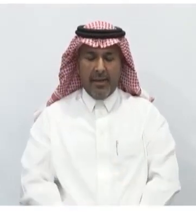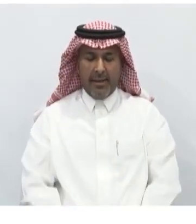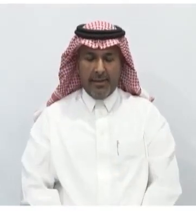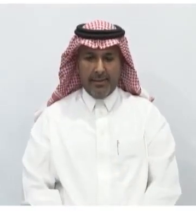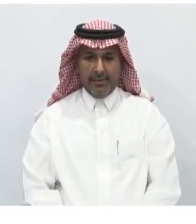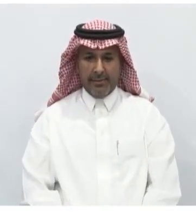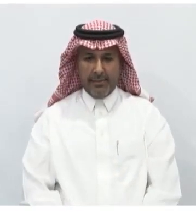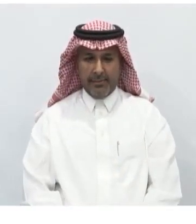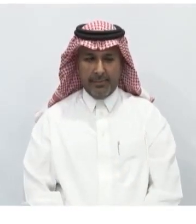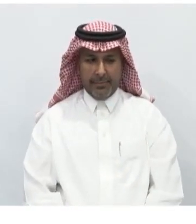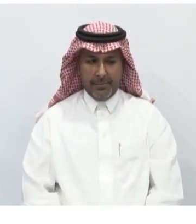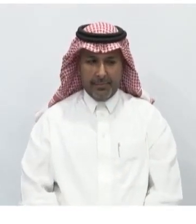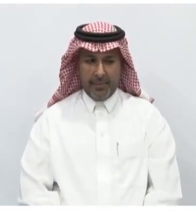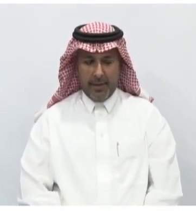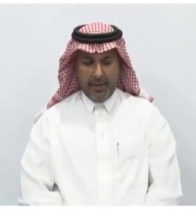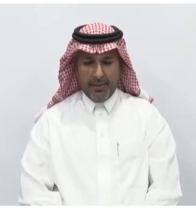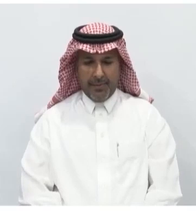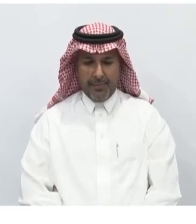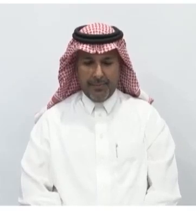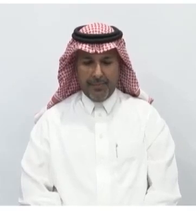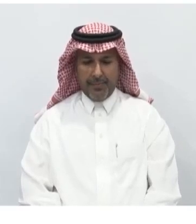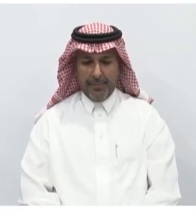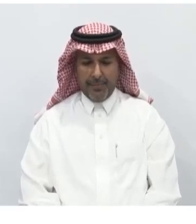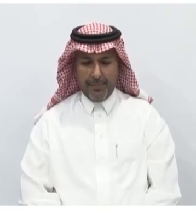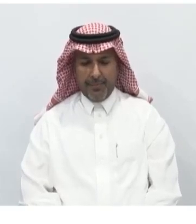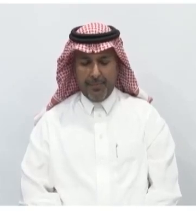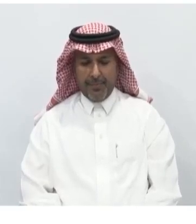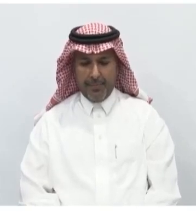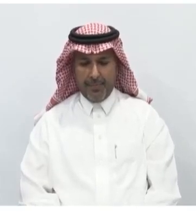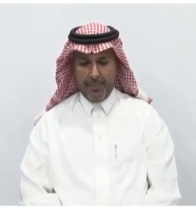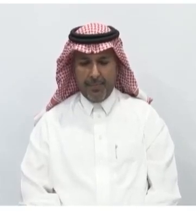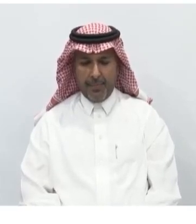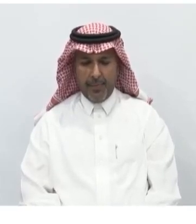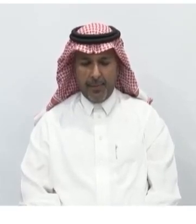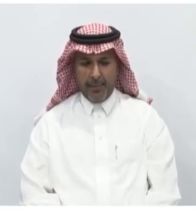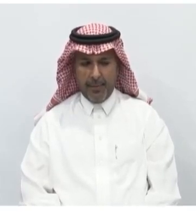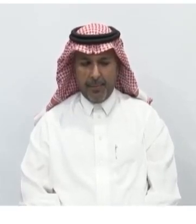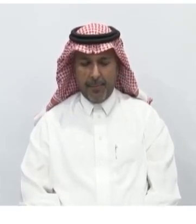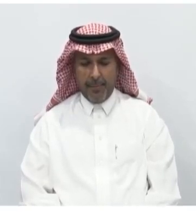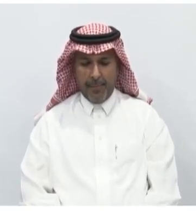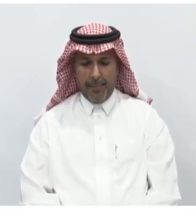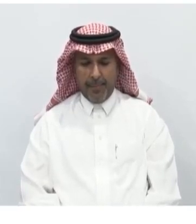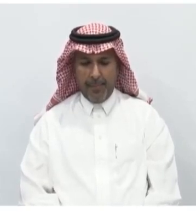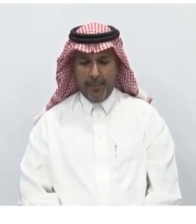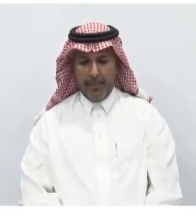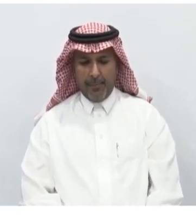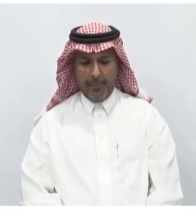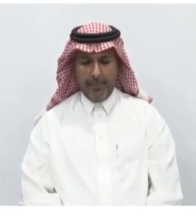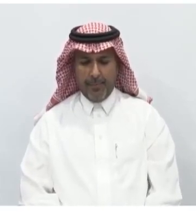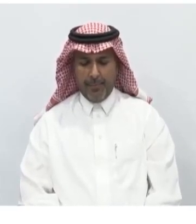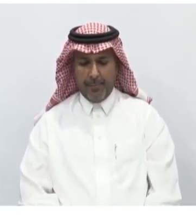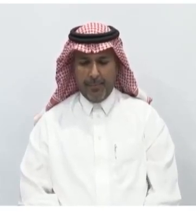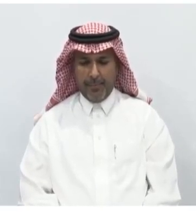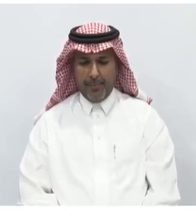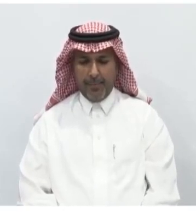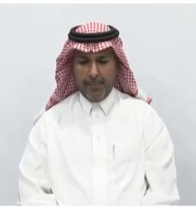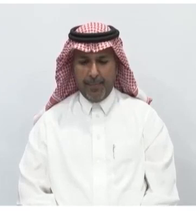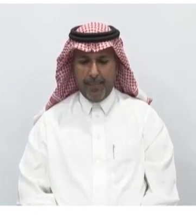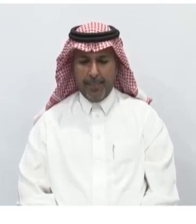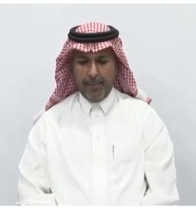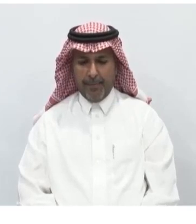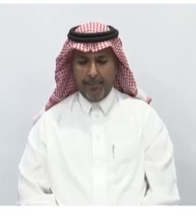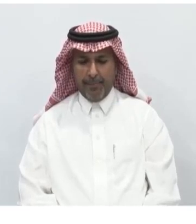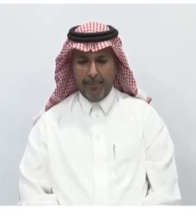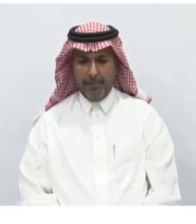المائي كلوريد الكوبلت ثنائي الماء إذاً اسمه كلوريد الكوبلت الثنائي ثنائي الماء